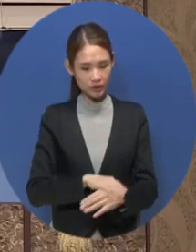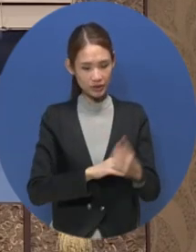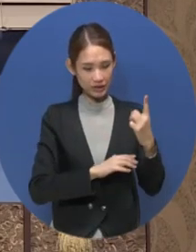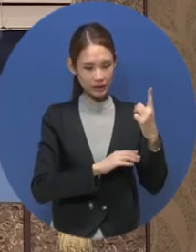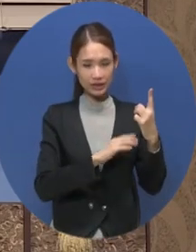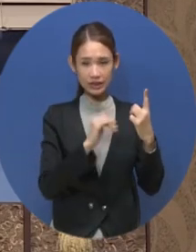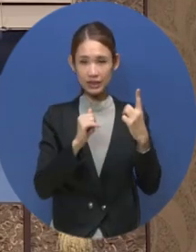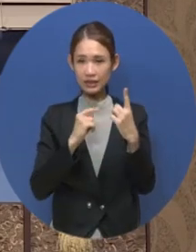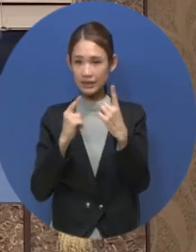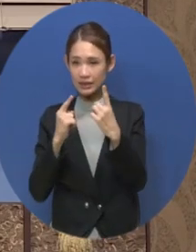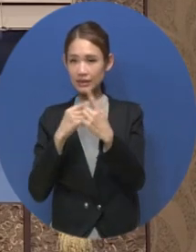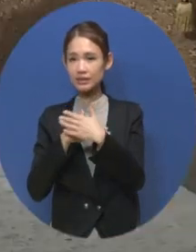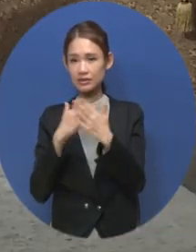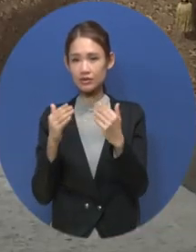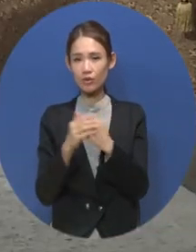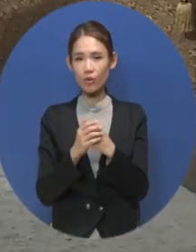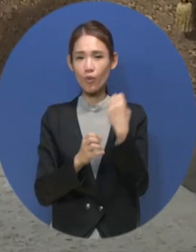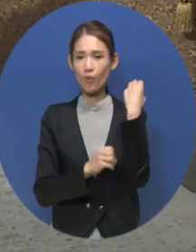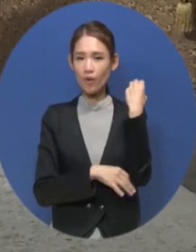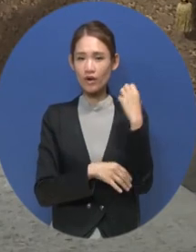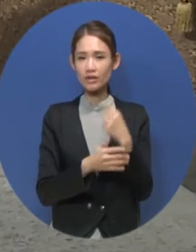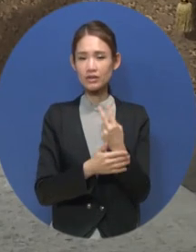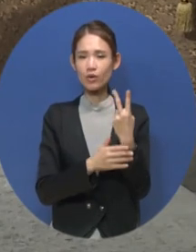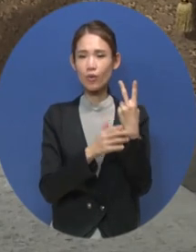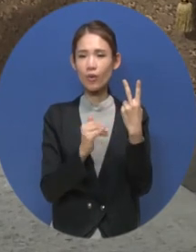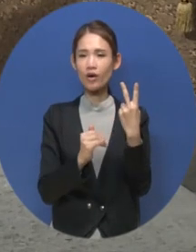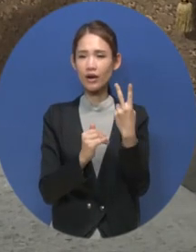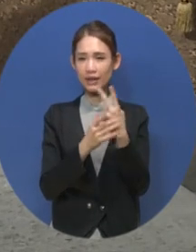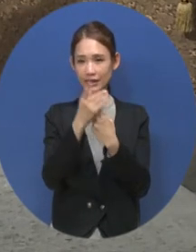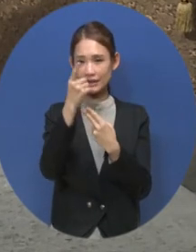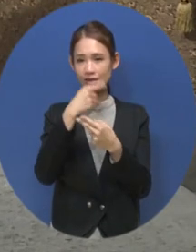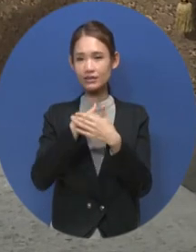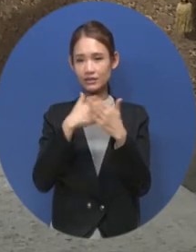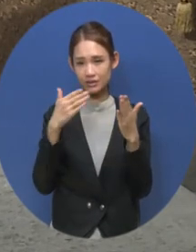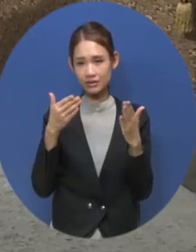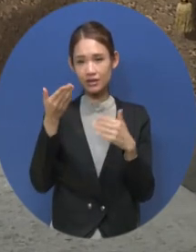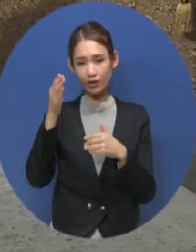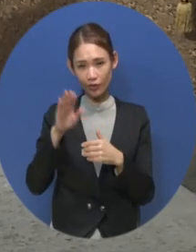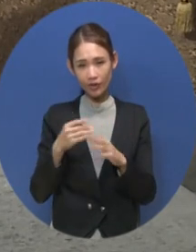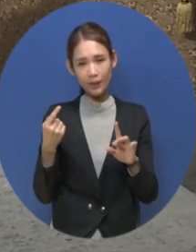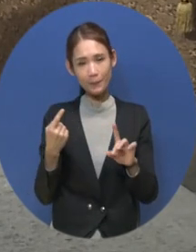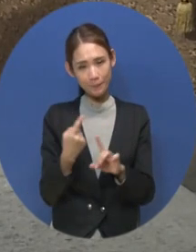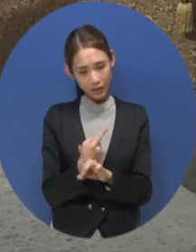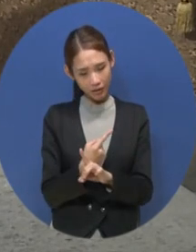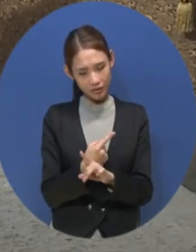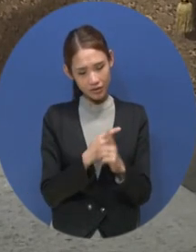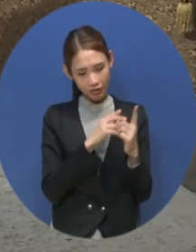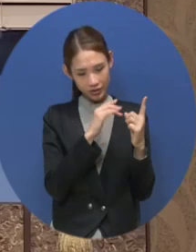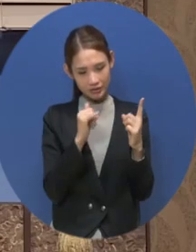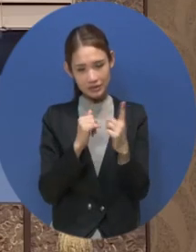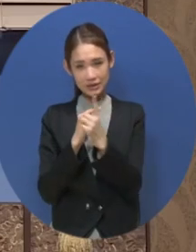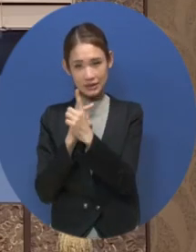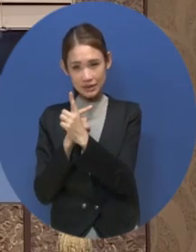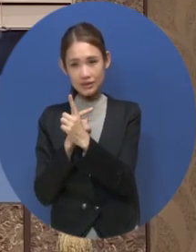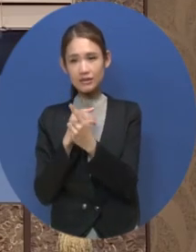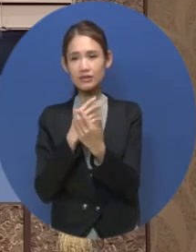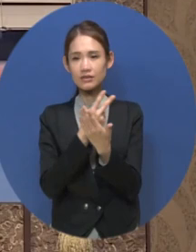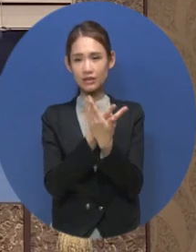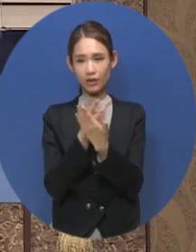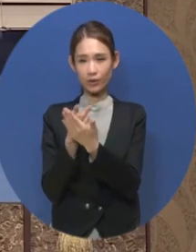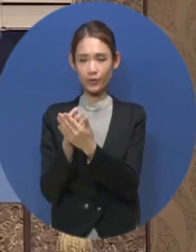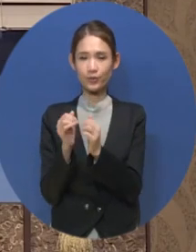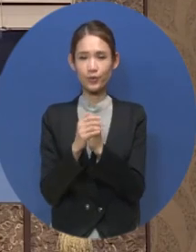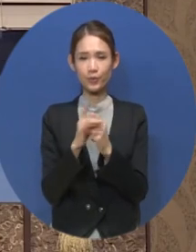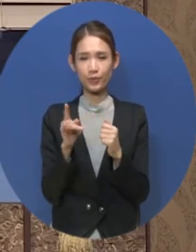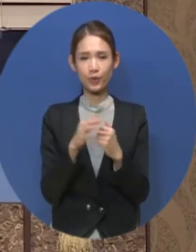해서 원래는 1인 1실이 아니었나요? 2실입니다. 예, 2인 1실이었는데 예, 그렇게 지금 배정을 하고 있고,